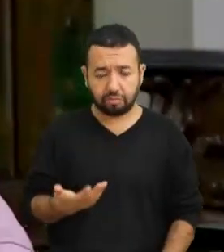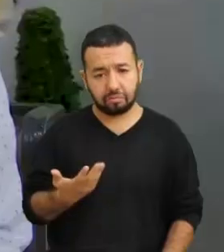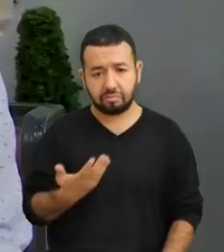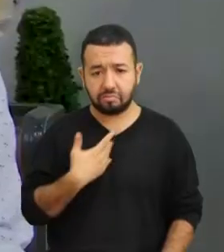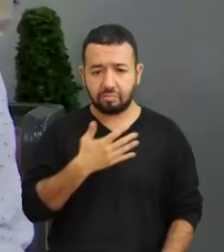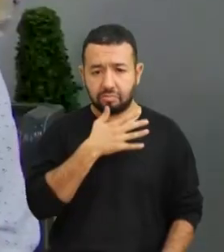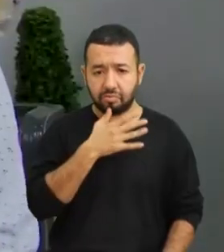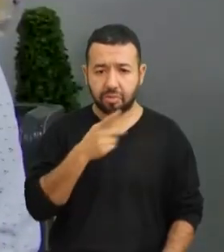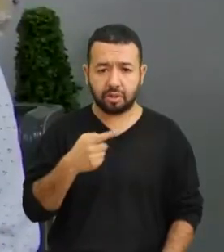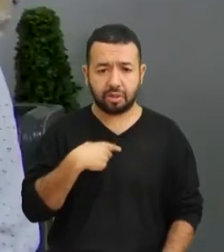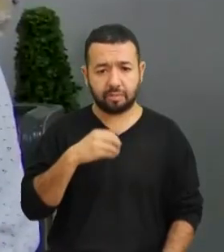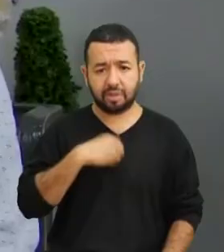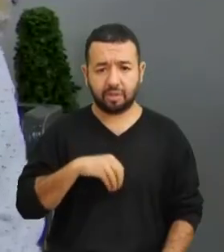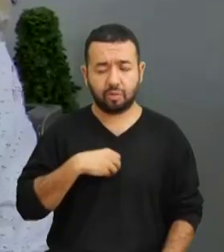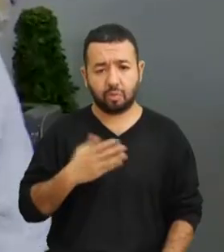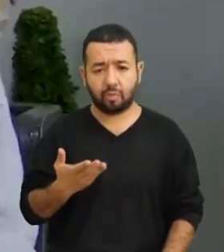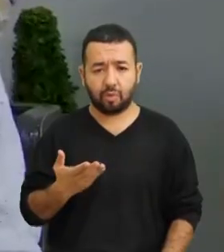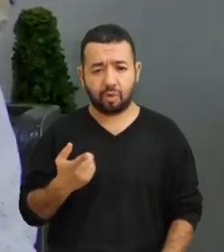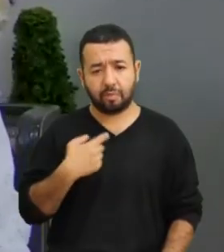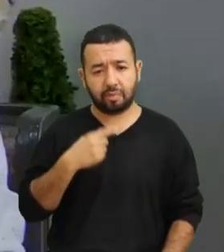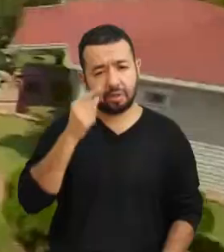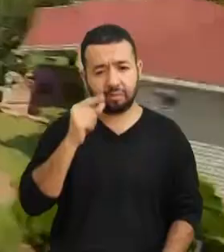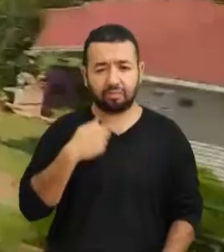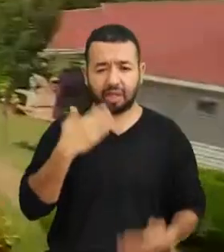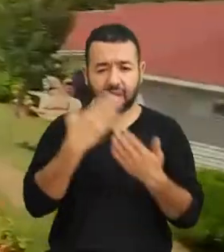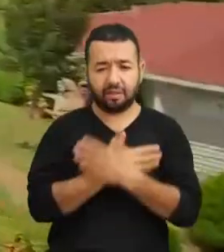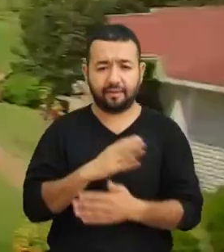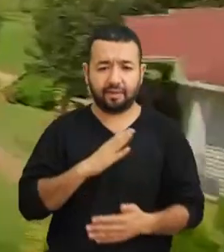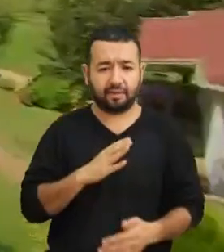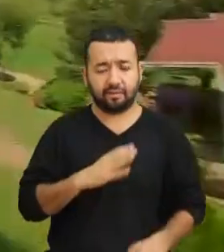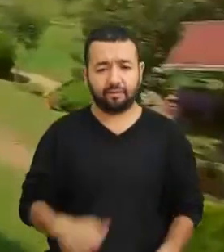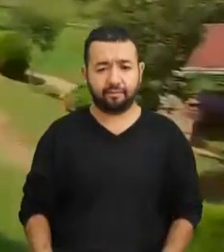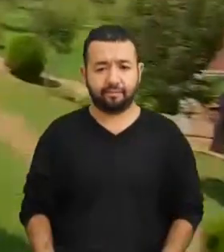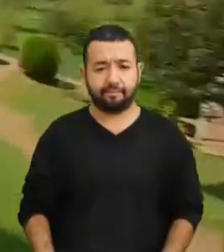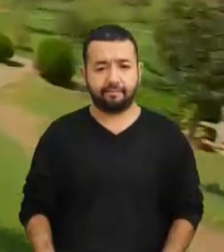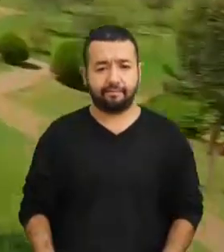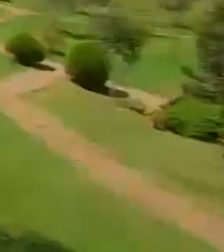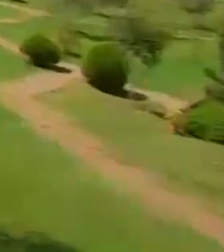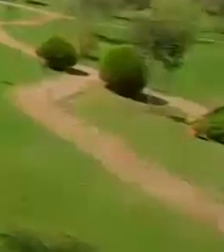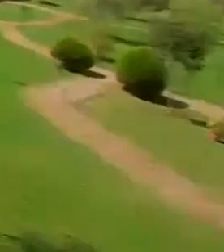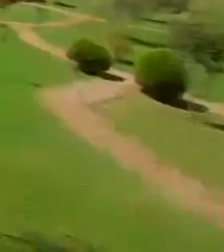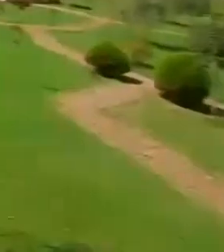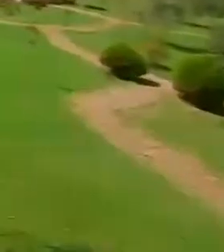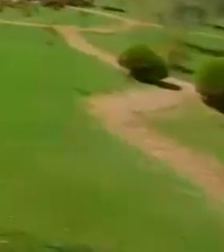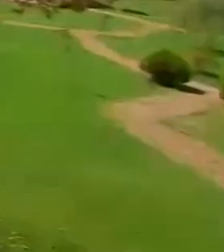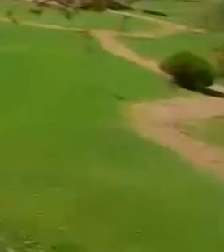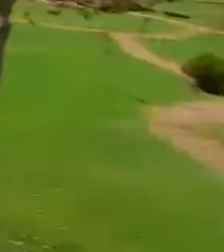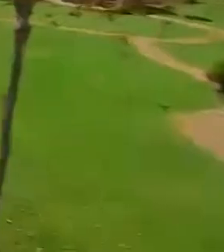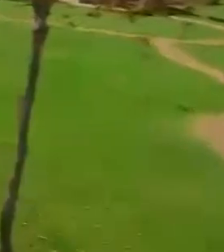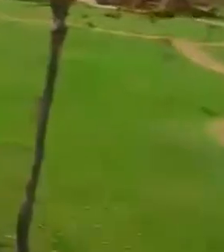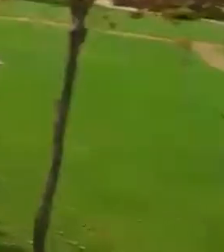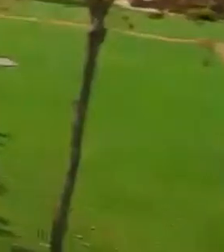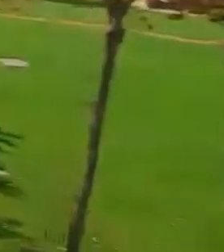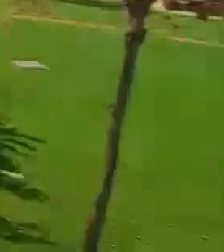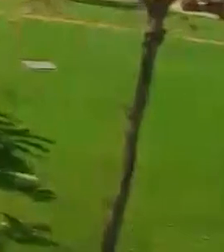bileyim sanki bana öyle geldi de. Demek ki ben yanılmışım ya. Geniş bir arazi üzerine inşa edilmiş villanın yeşillikler içindeki